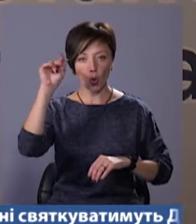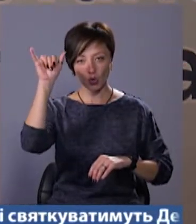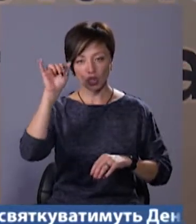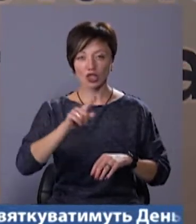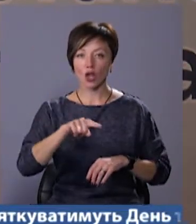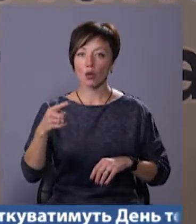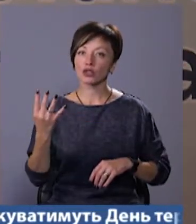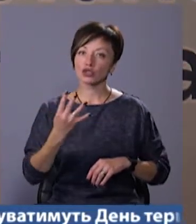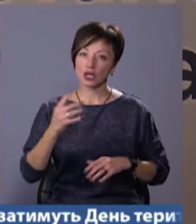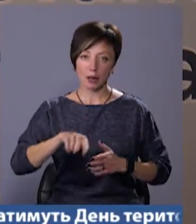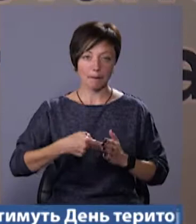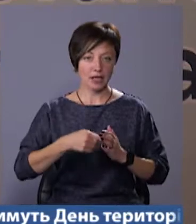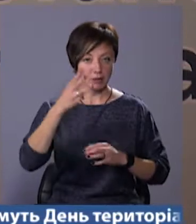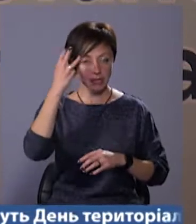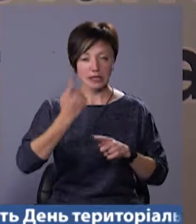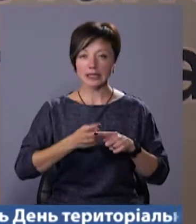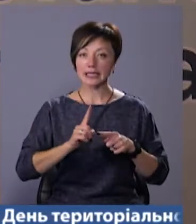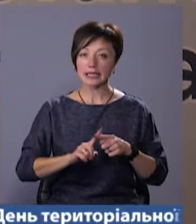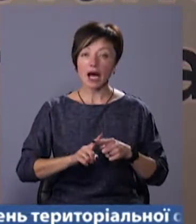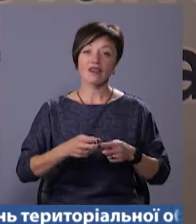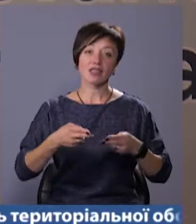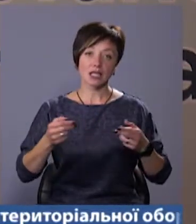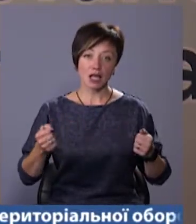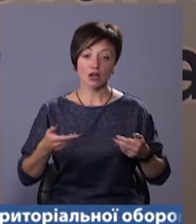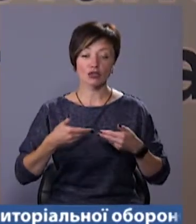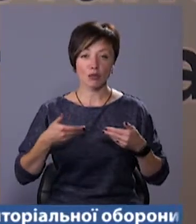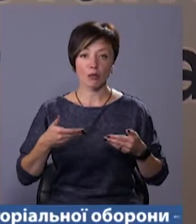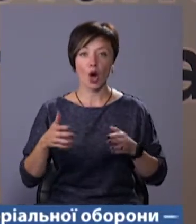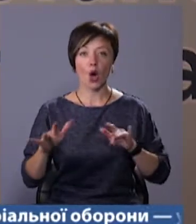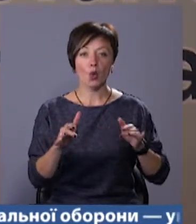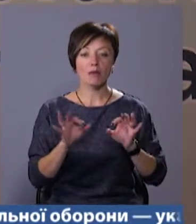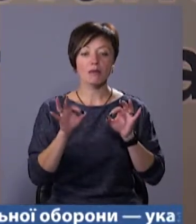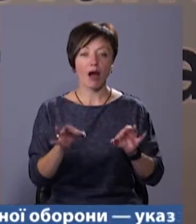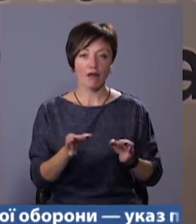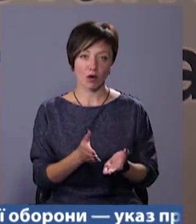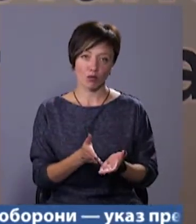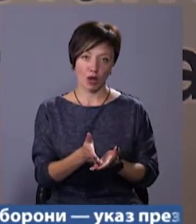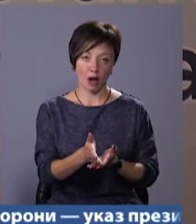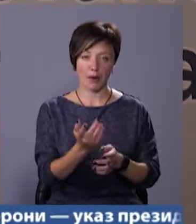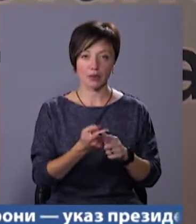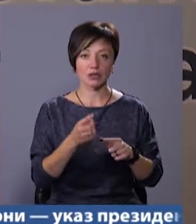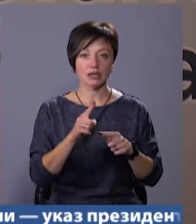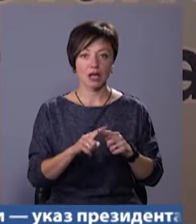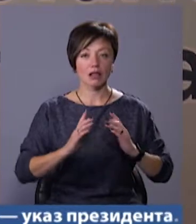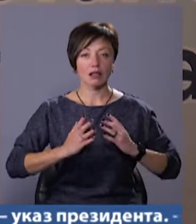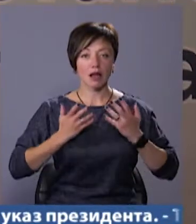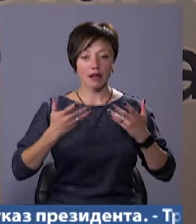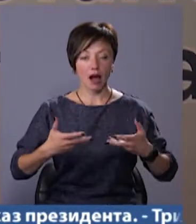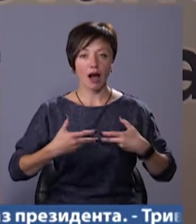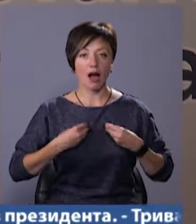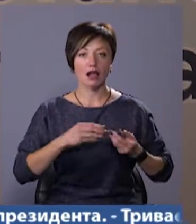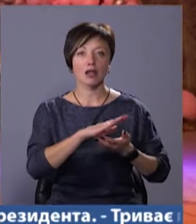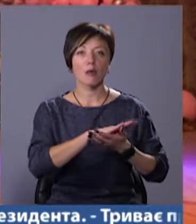4 міста Хмельницького. Це визнання того, що ми рухаємося у правильному напрямку. Це надихає нас на